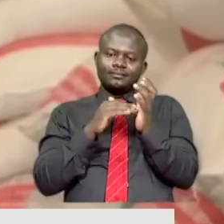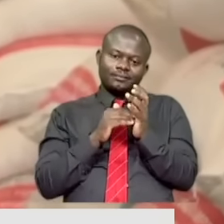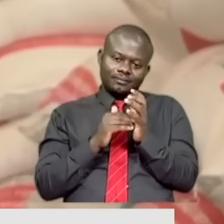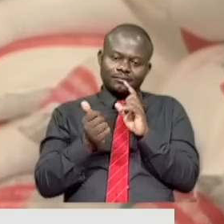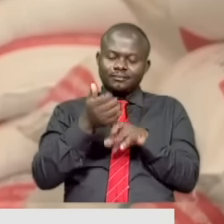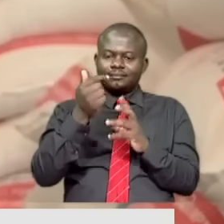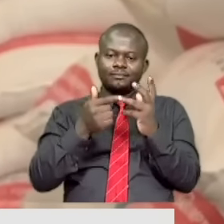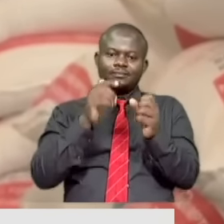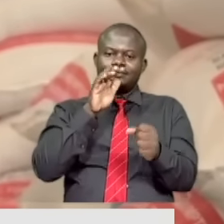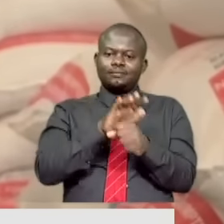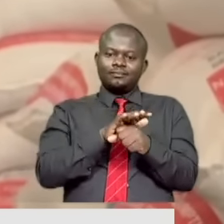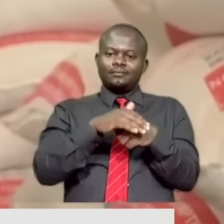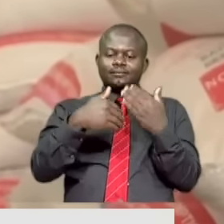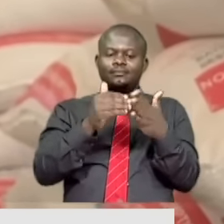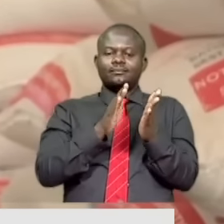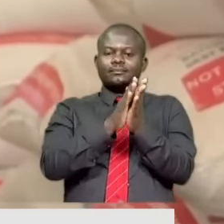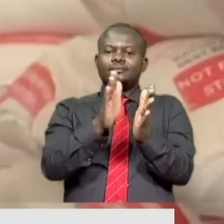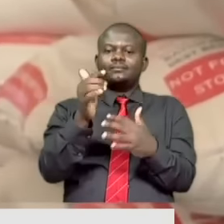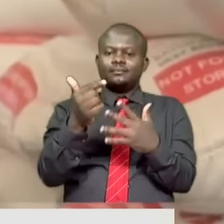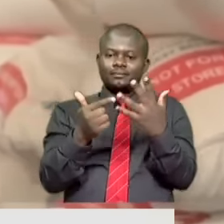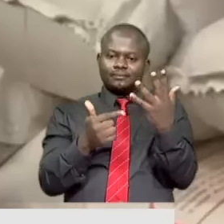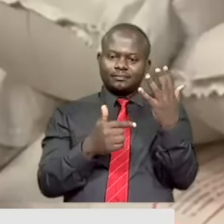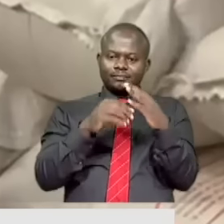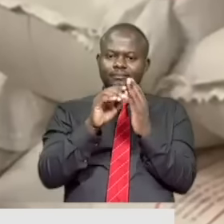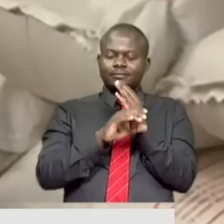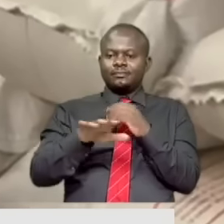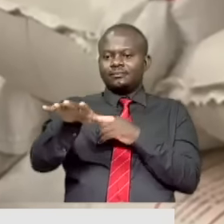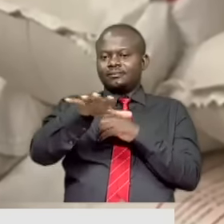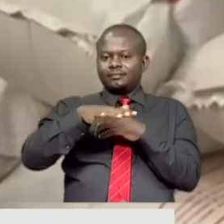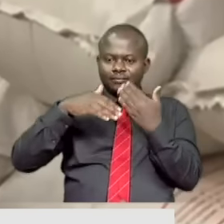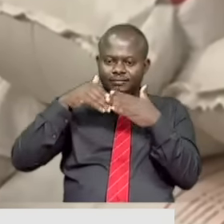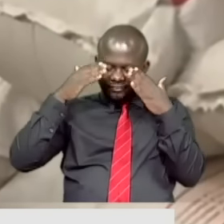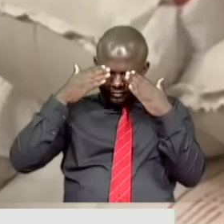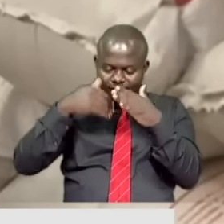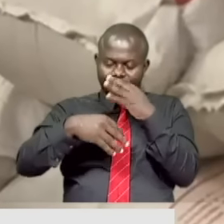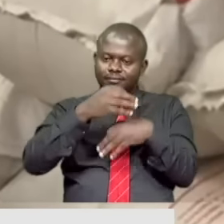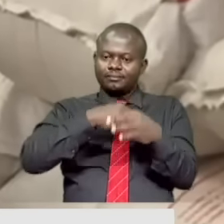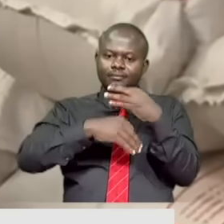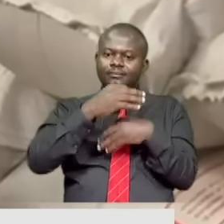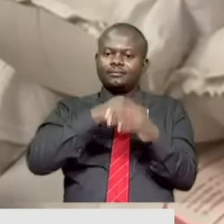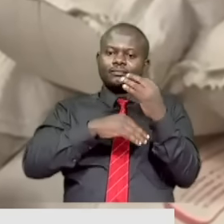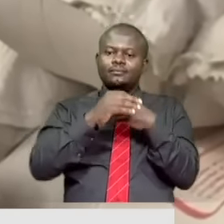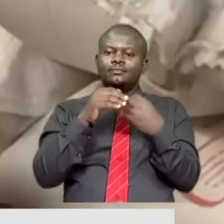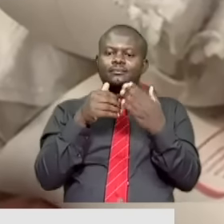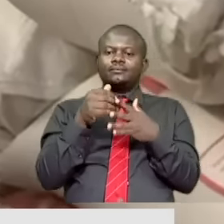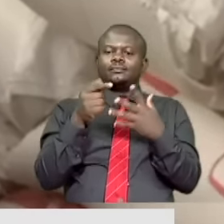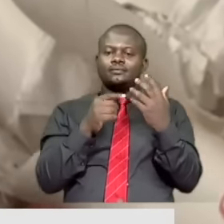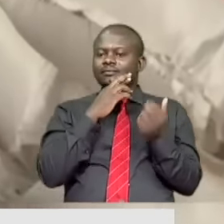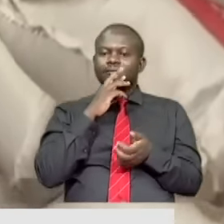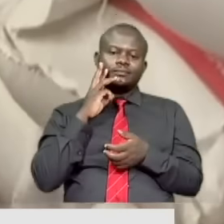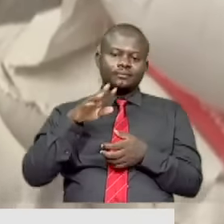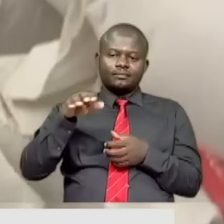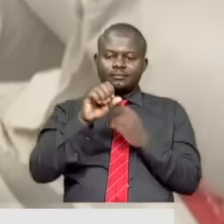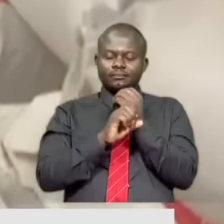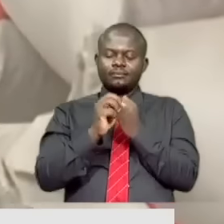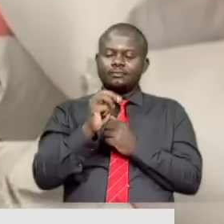kuri byinshi. Muri rusange rero ahangaha muri aka gace kahariwe inganda, ahangaha i Rwamagana mu murenge